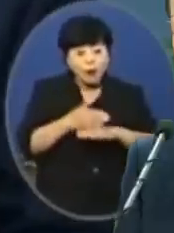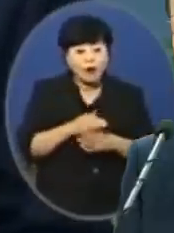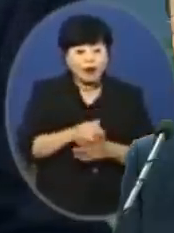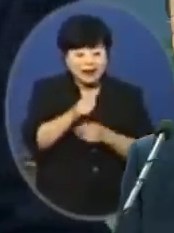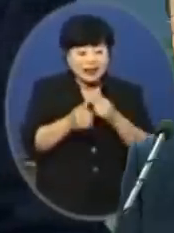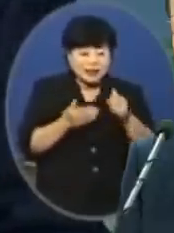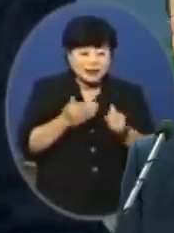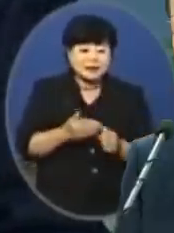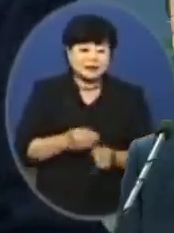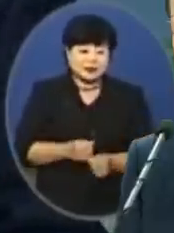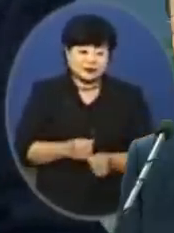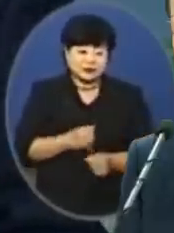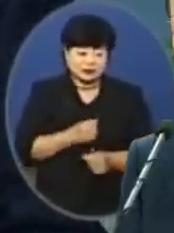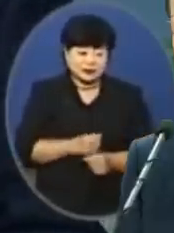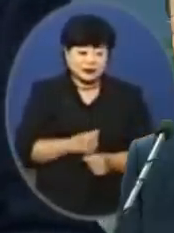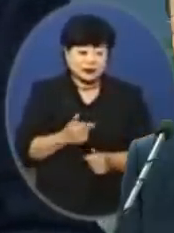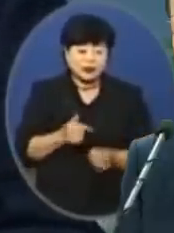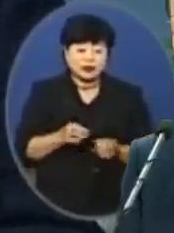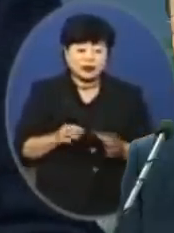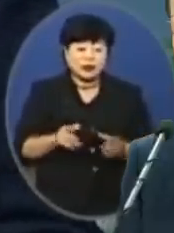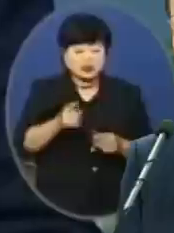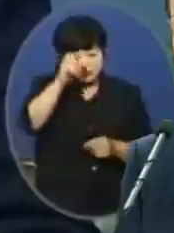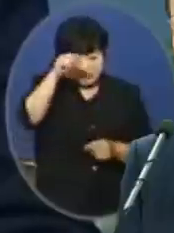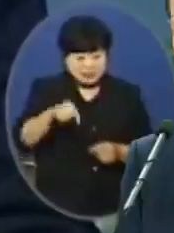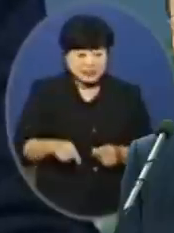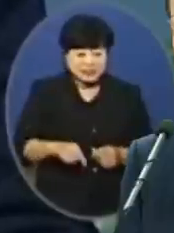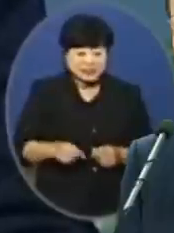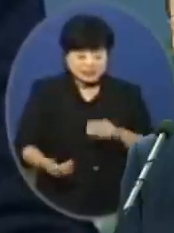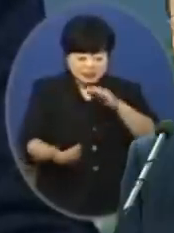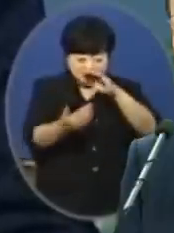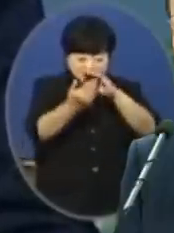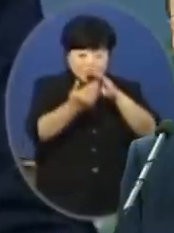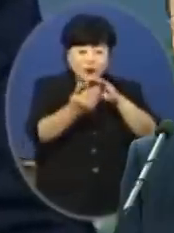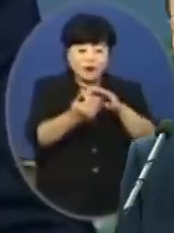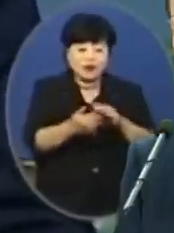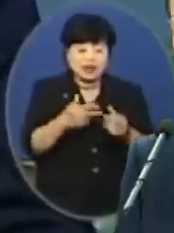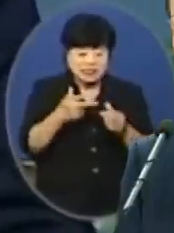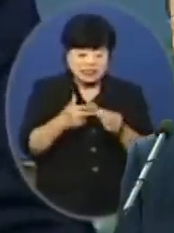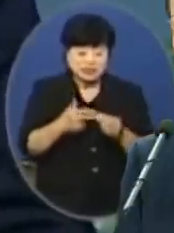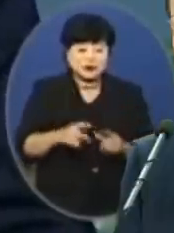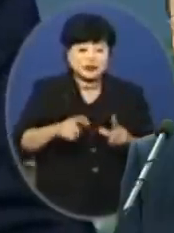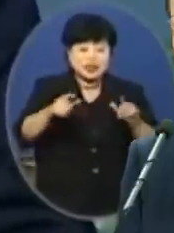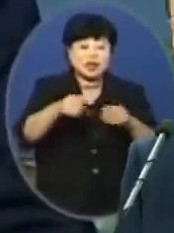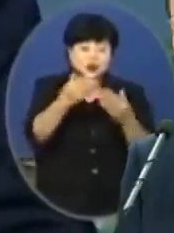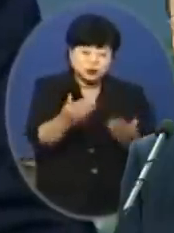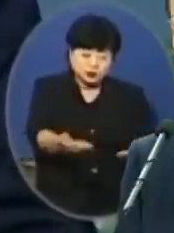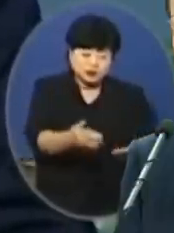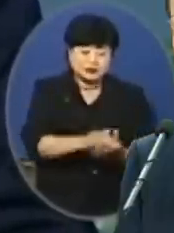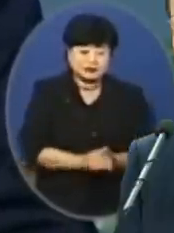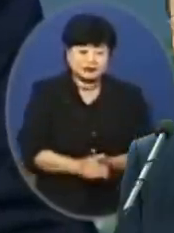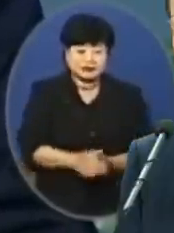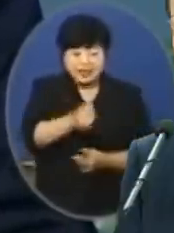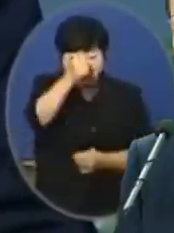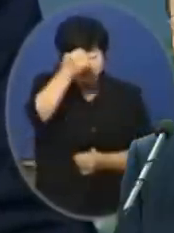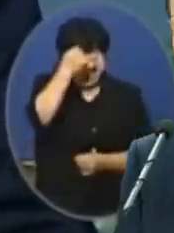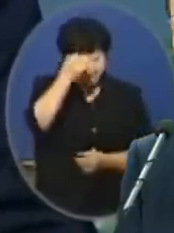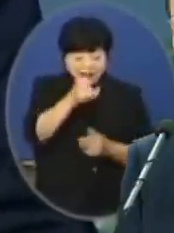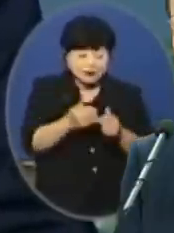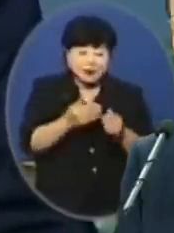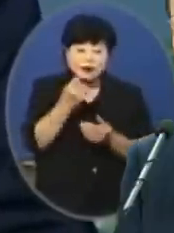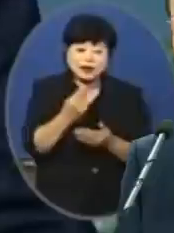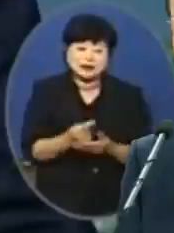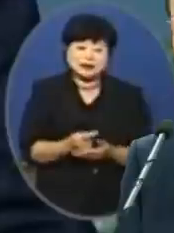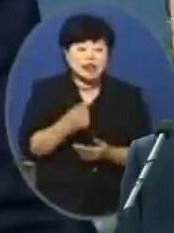바로 하나님이 그러시는 것입니다. 하나님이 엿새 동안에 천지를 다 이루고 난 다음에 이래째 쉬셨는데 아담과 하와가 하나님께